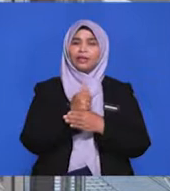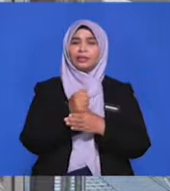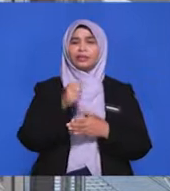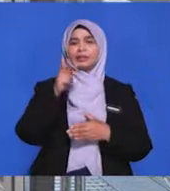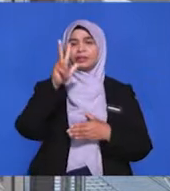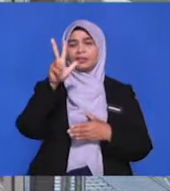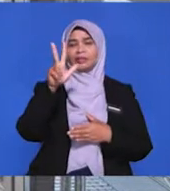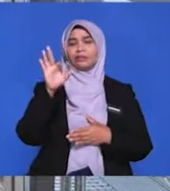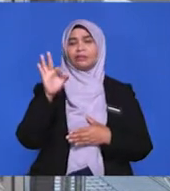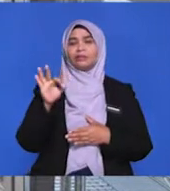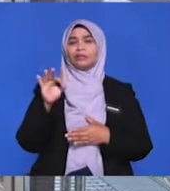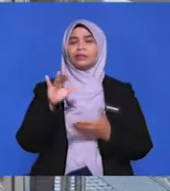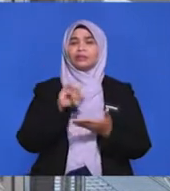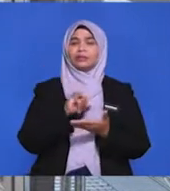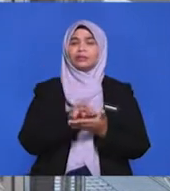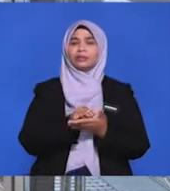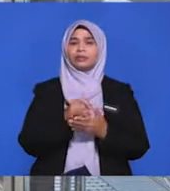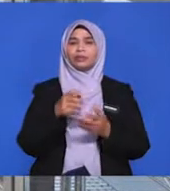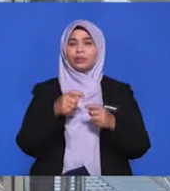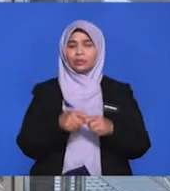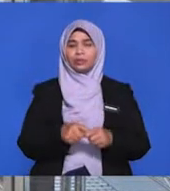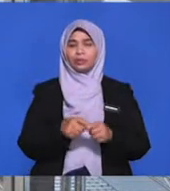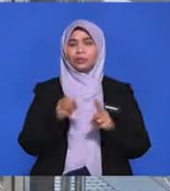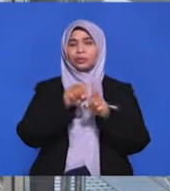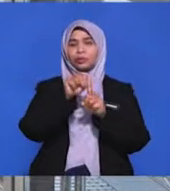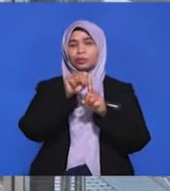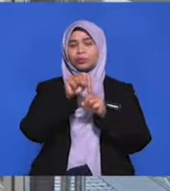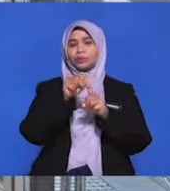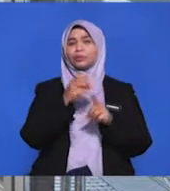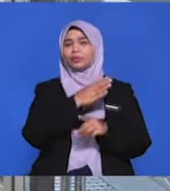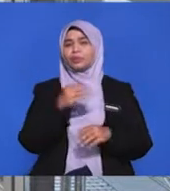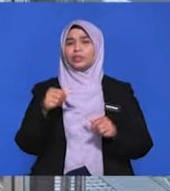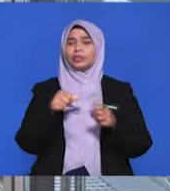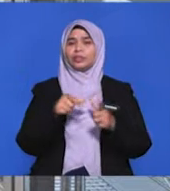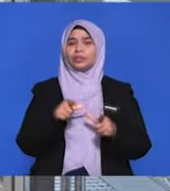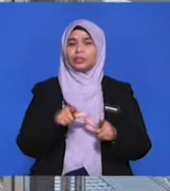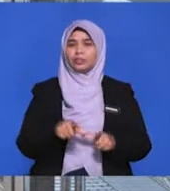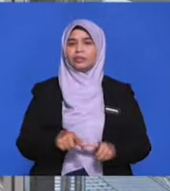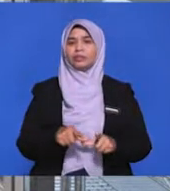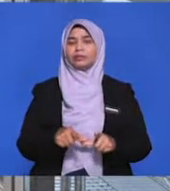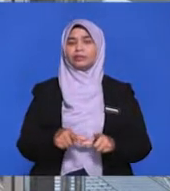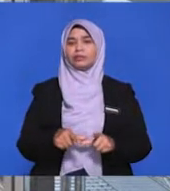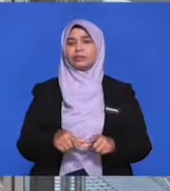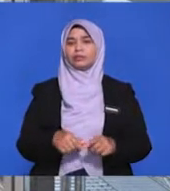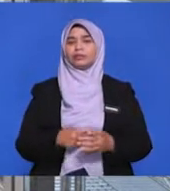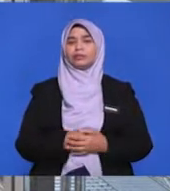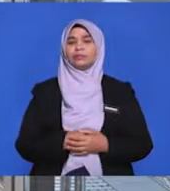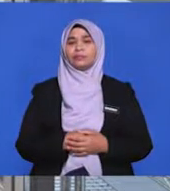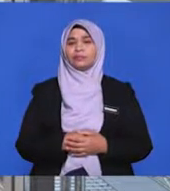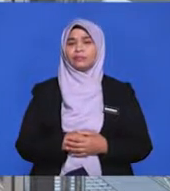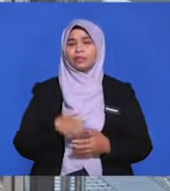ketiga faktor tadi tekanan suhu dan isipadu untuk menerbitkan rumuskan